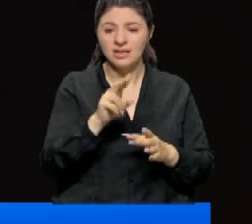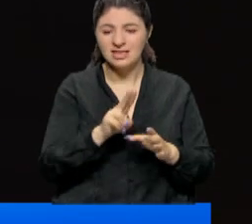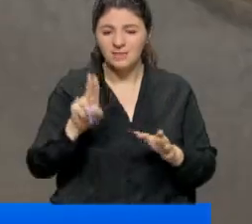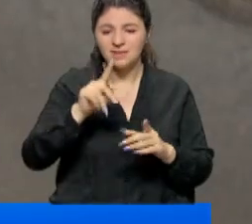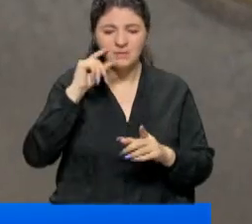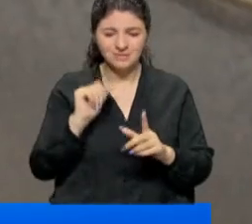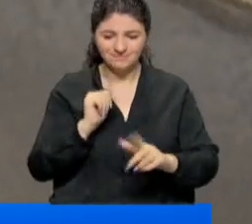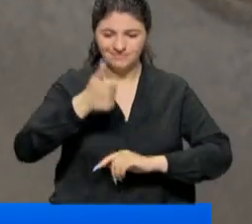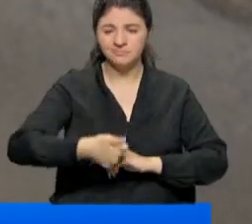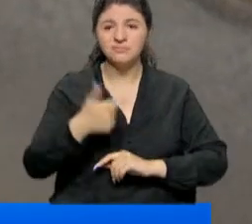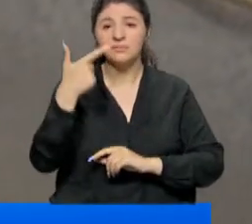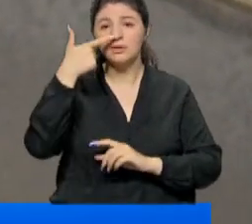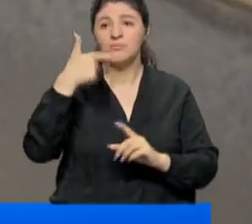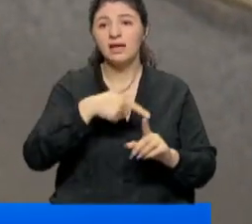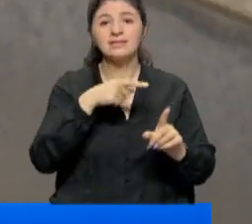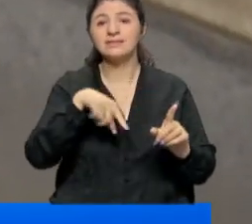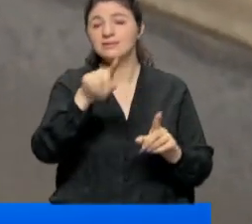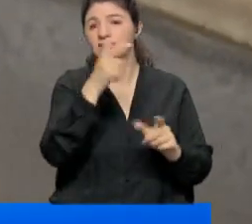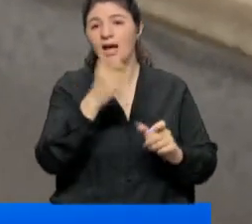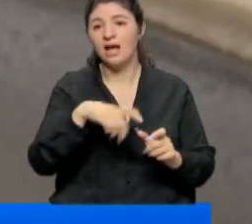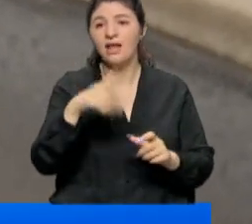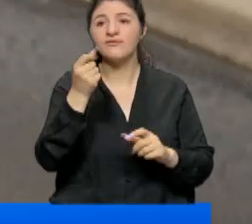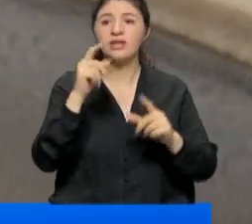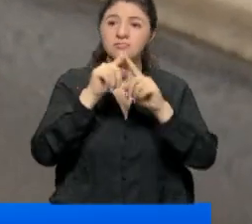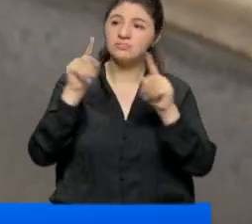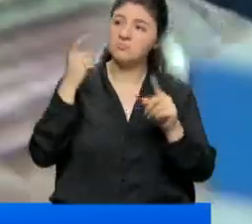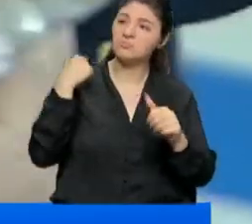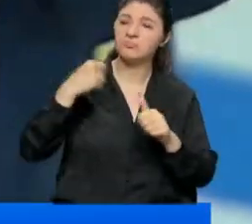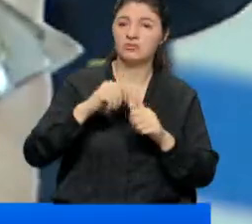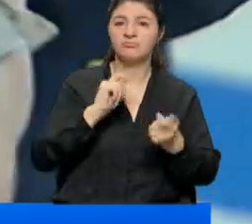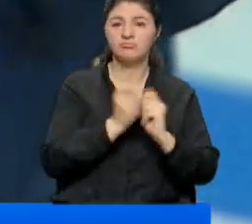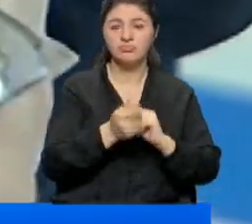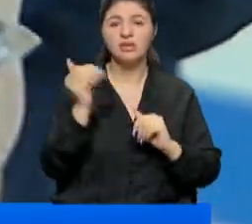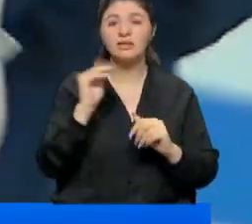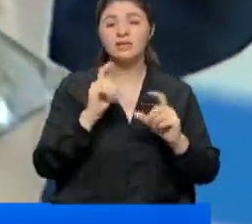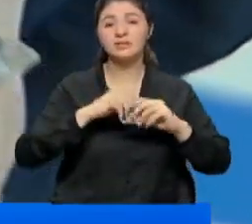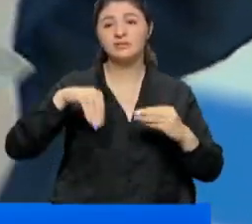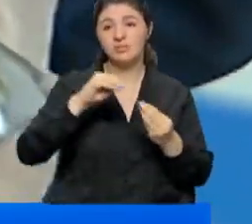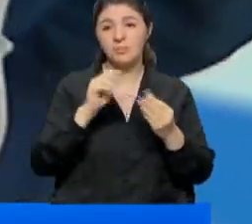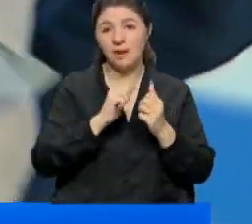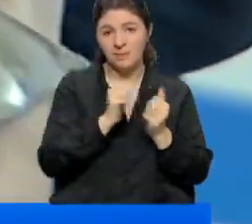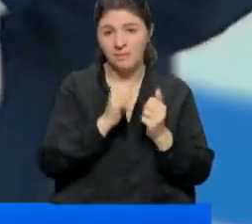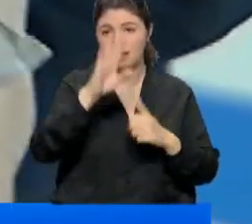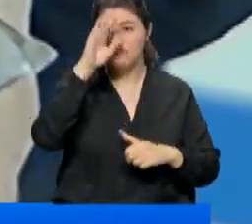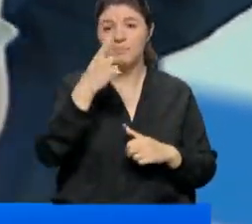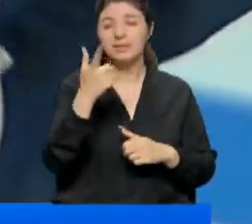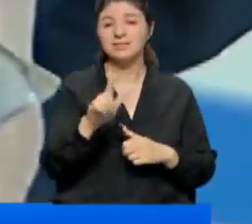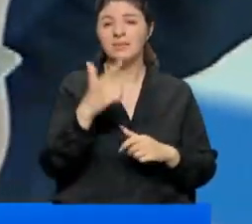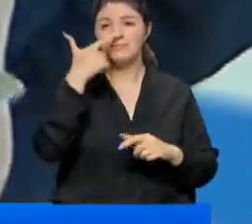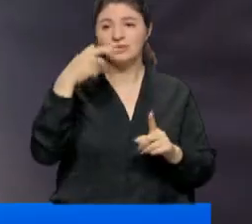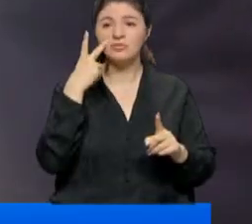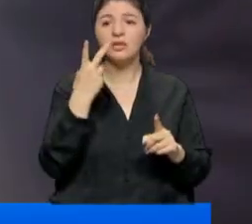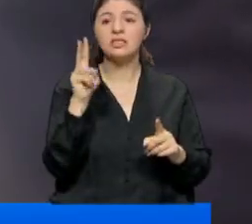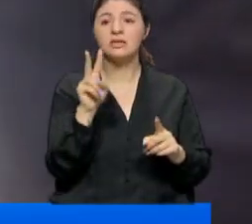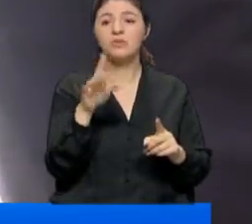27 Mayıs'a döndüğü anda akaryakıt istasyonlarında fiyat tabelaları bir kez daha değişti gelen zamlarla İstanbul'da Benzinin litresi